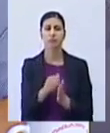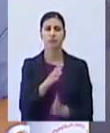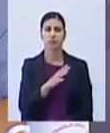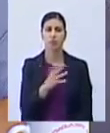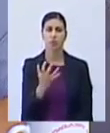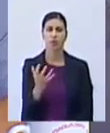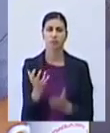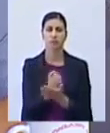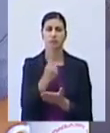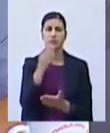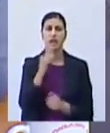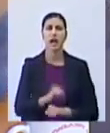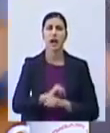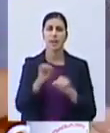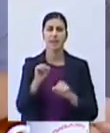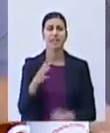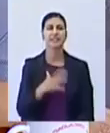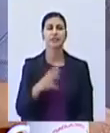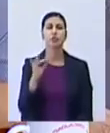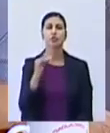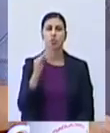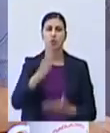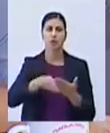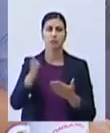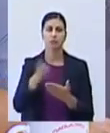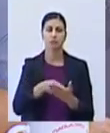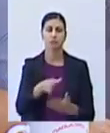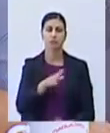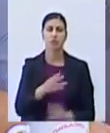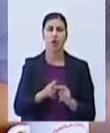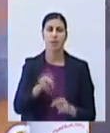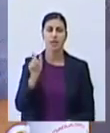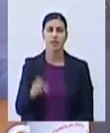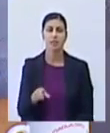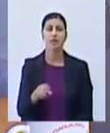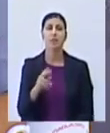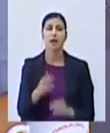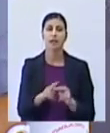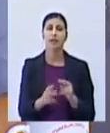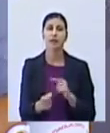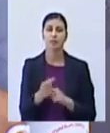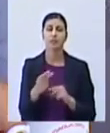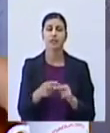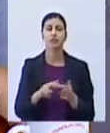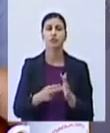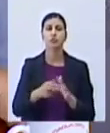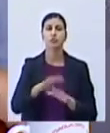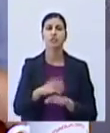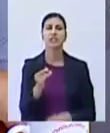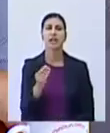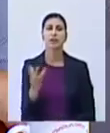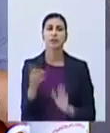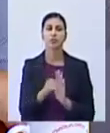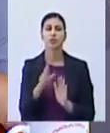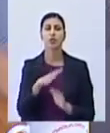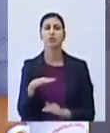Drohel și Chagdur, cu apet, ca și Sakartul, istoria zgadeus, Amadam Ianma, Heliho, Akina Gaundiner, S, Biuget, Tanhebi, unde aș fi eu,